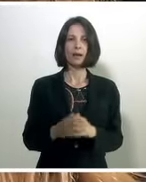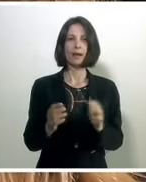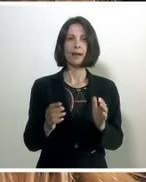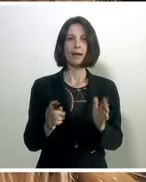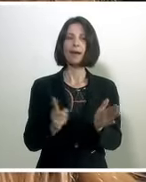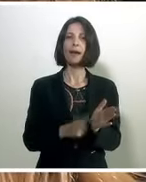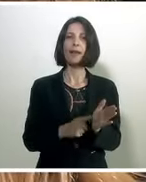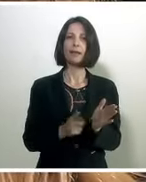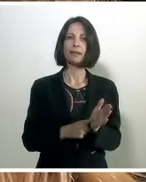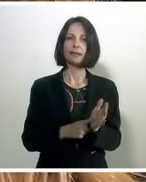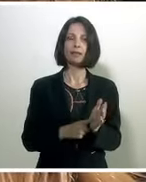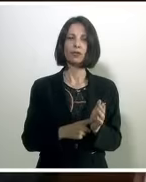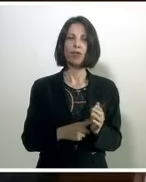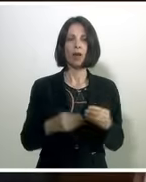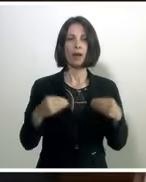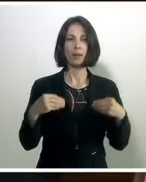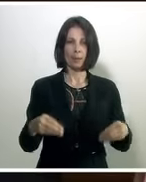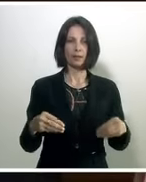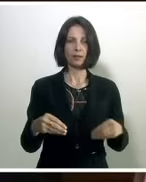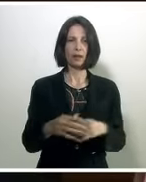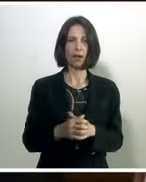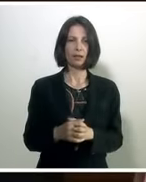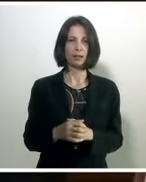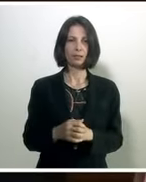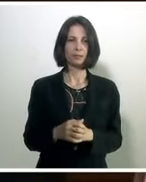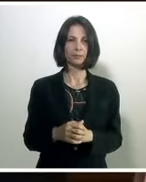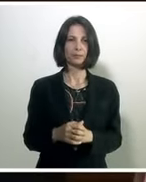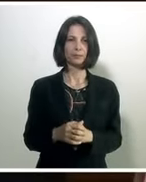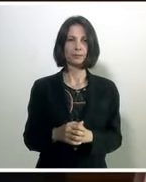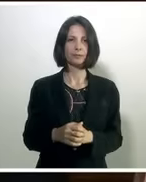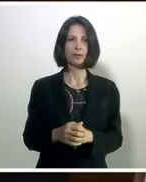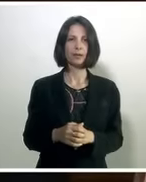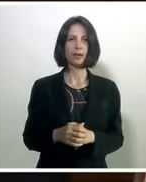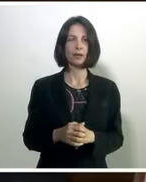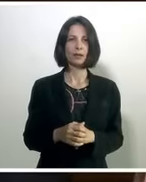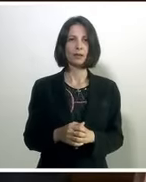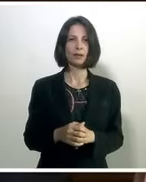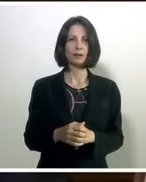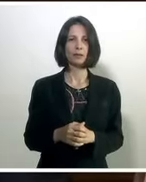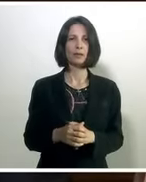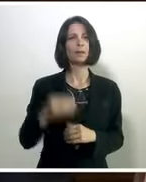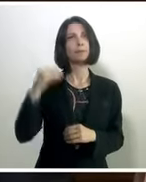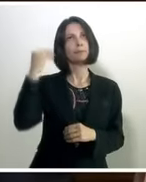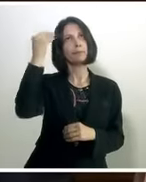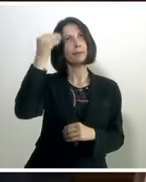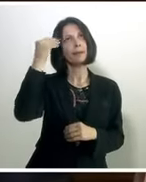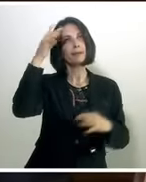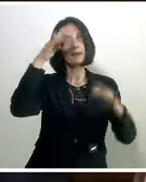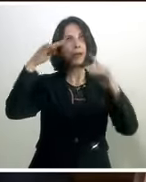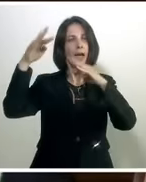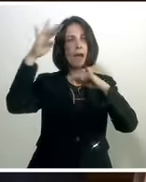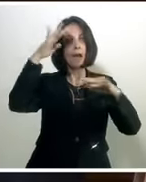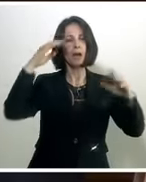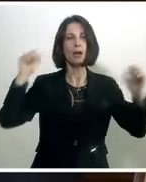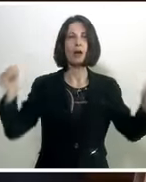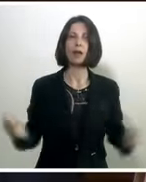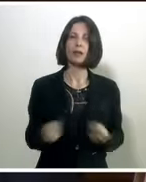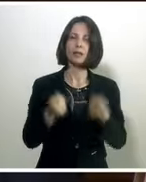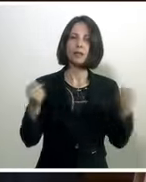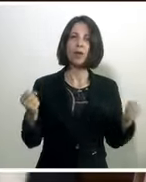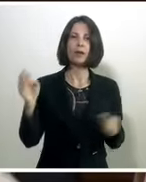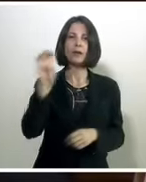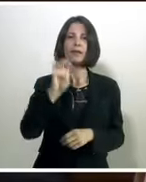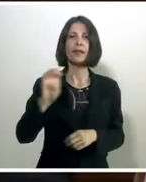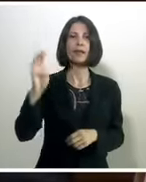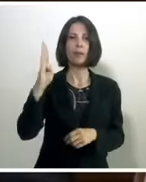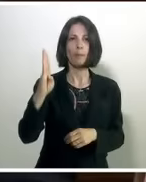Melis che vennero eletti rispettivamente alla camera e al Senato il pensiero e l'azione di Enrico Berlinguer soprattutto nel